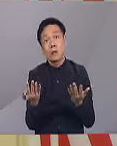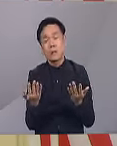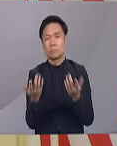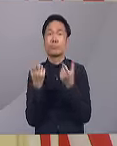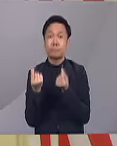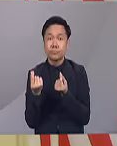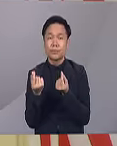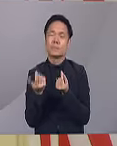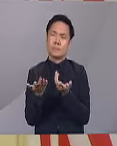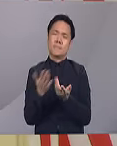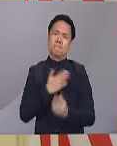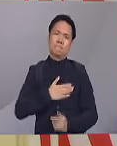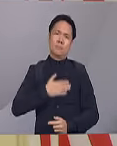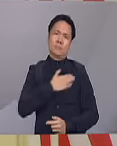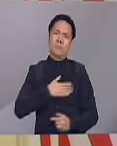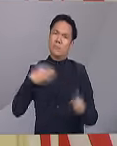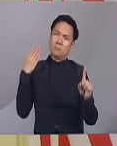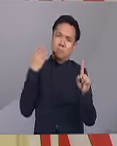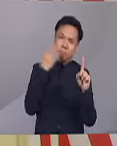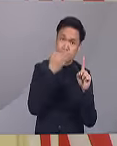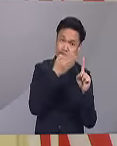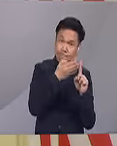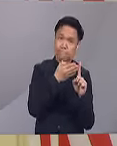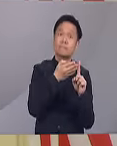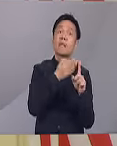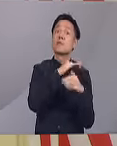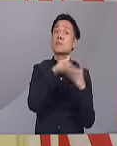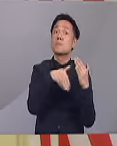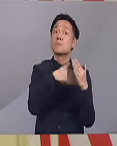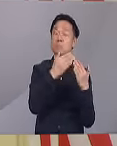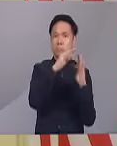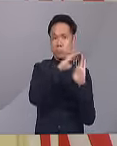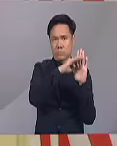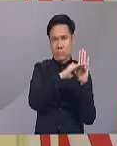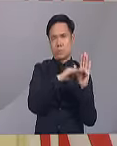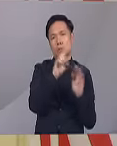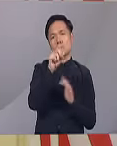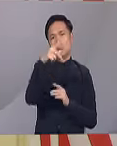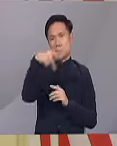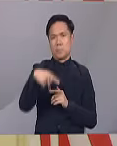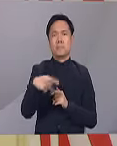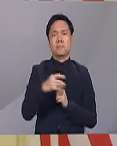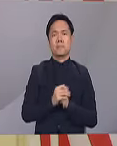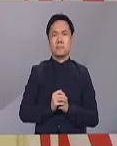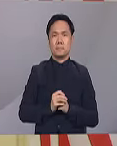setiap perkara yang diperkenalkan, setiap SOP yang diperkenalkan oleh kerajaan,